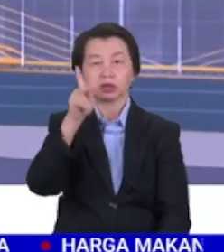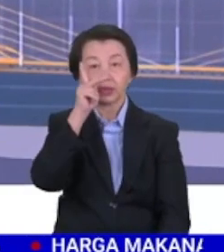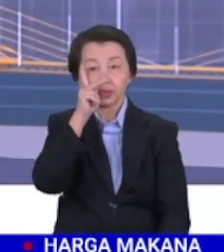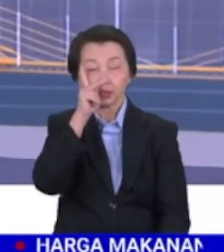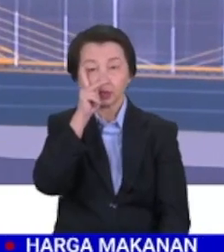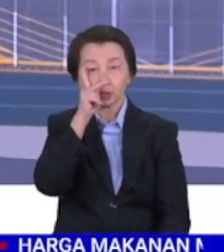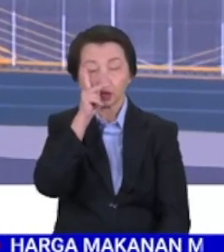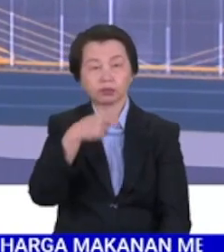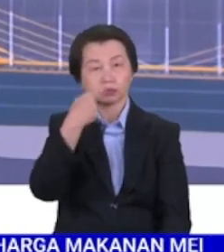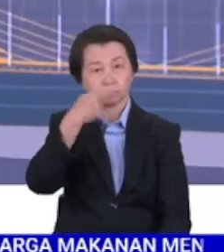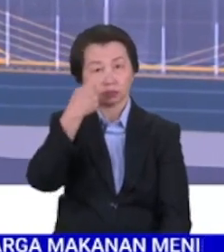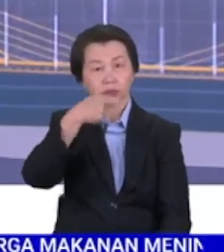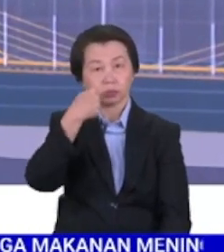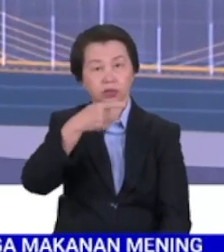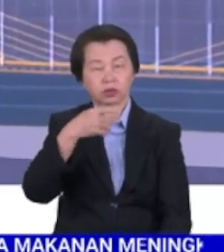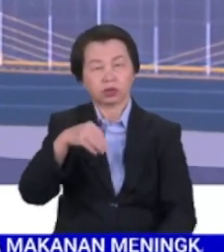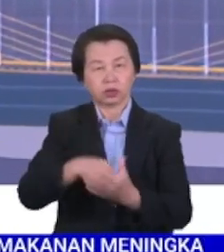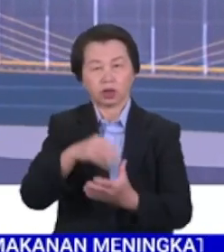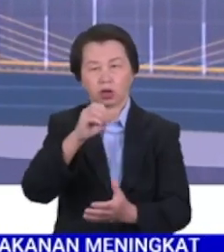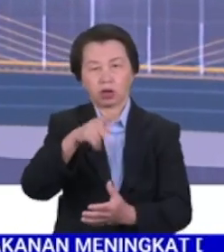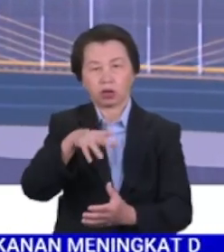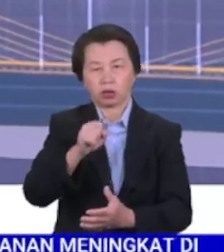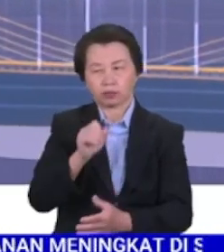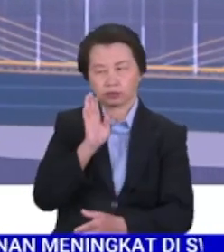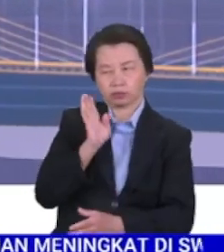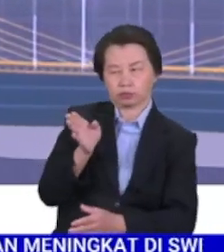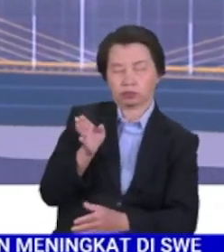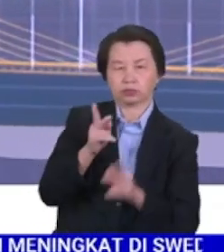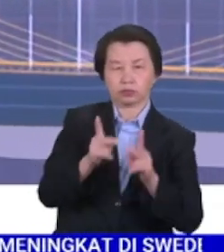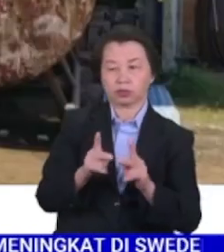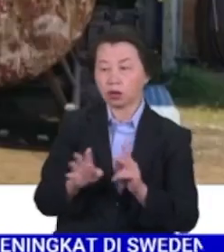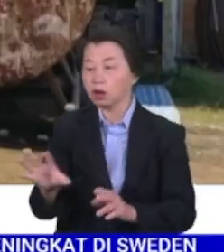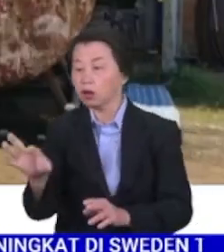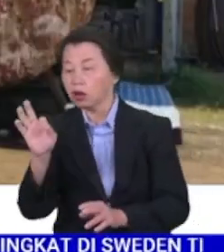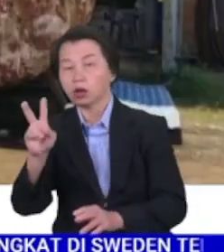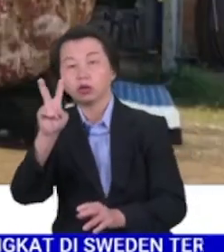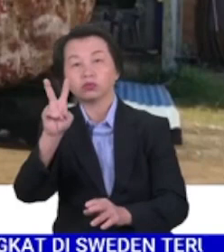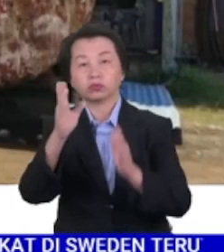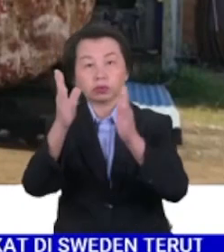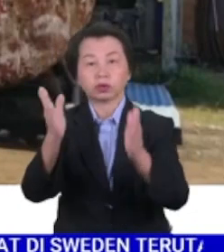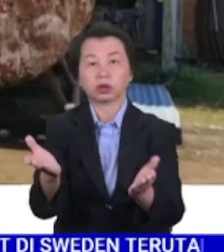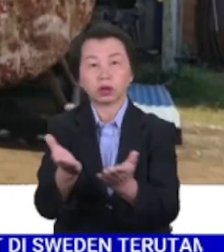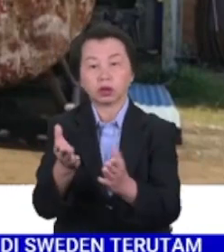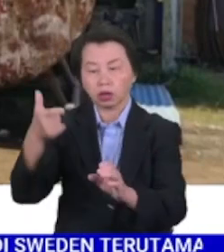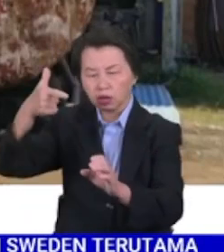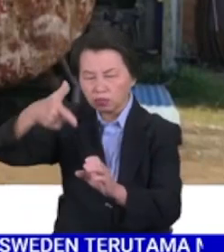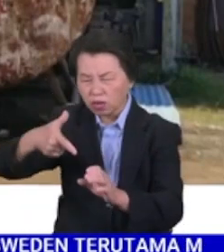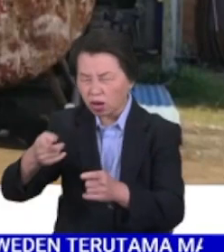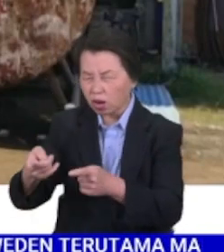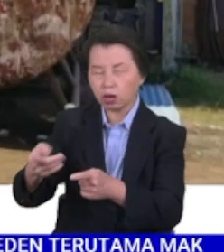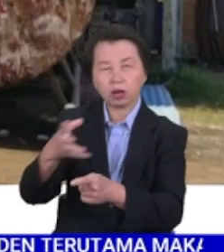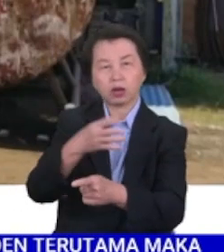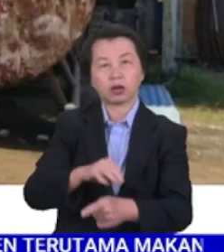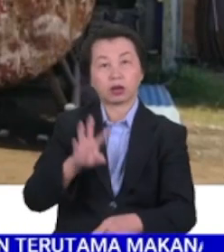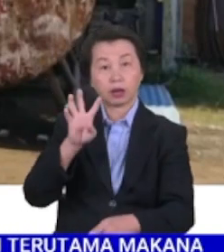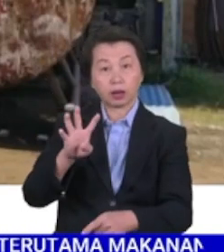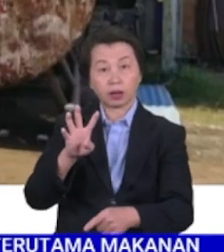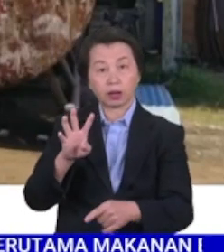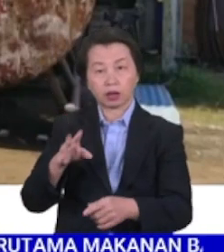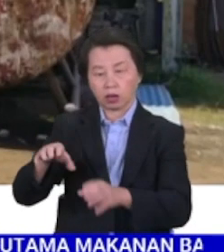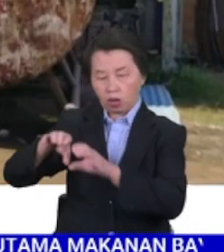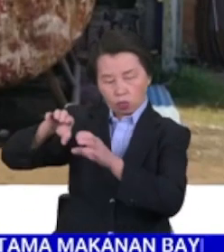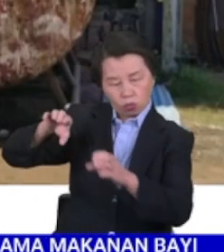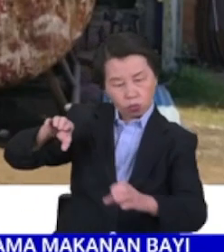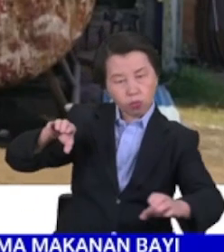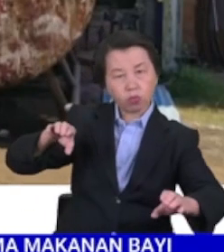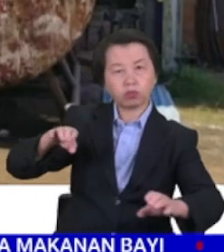Rajini Kant, berkata dalam ops tiris itu pihaknya menemui dua tangki yang berisi minyak diesel dan 4 unit hose